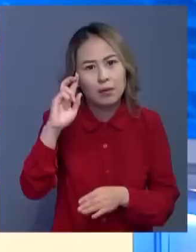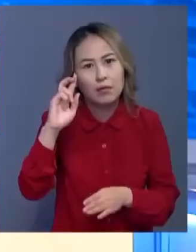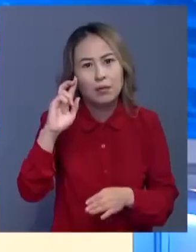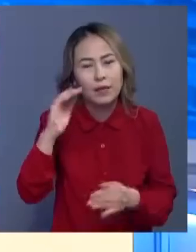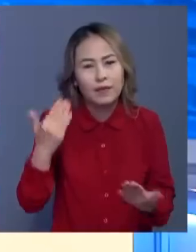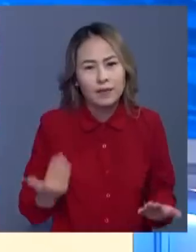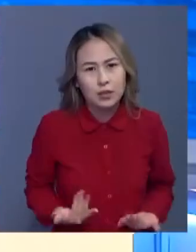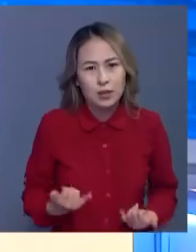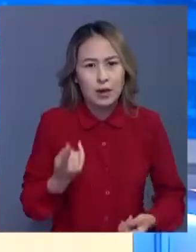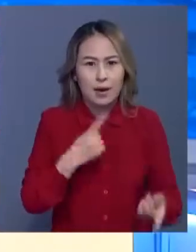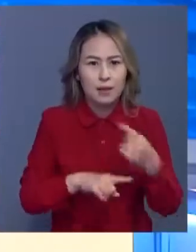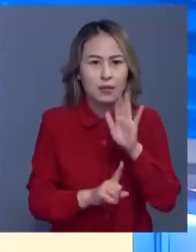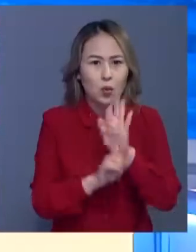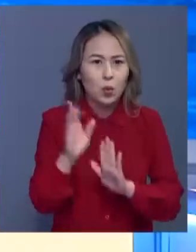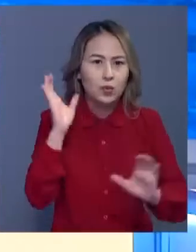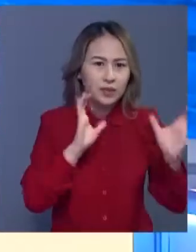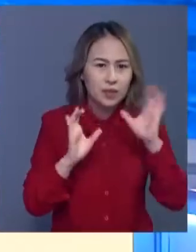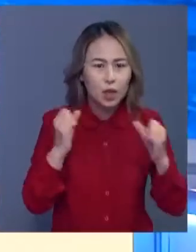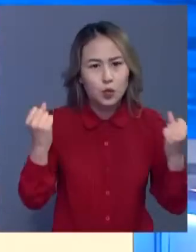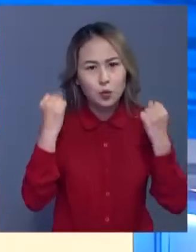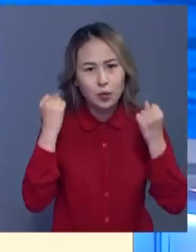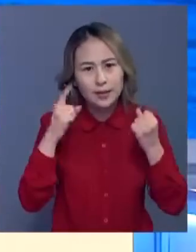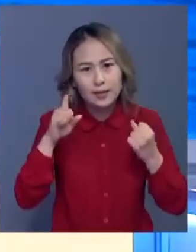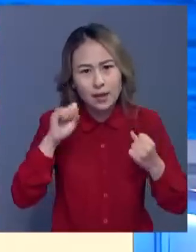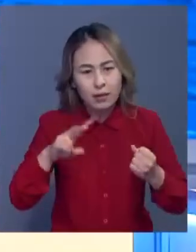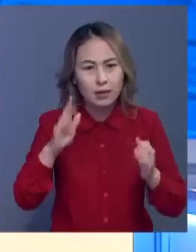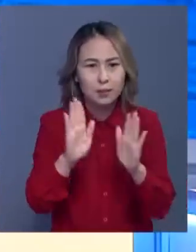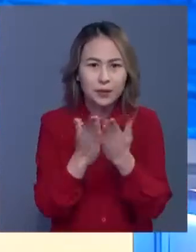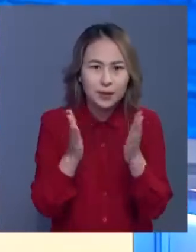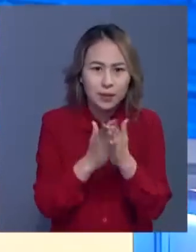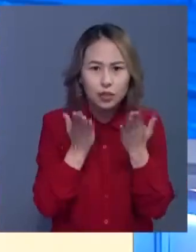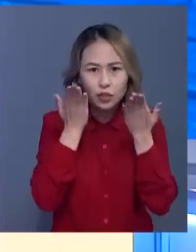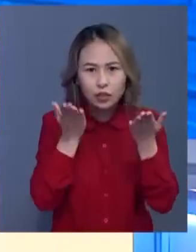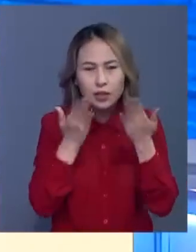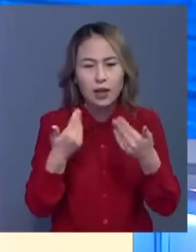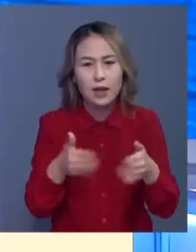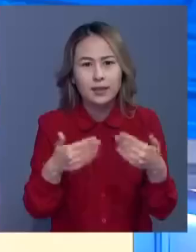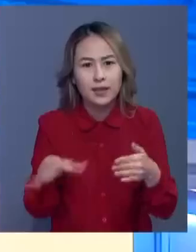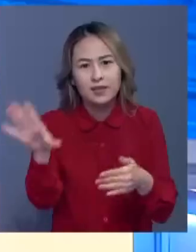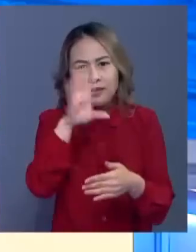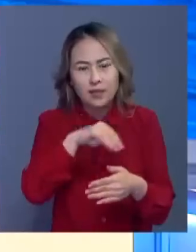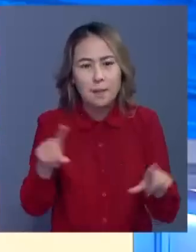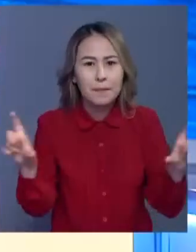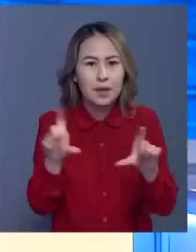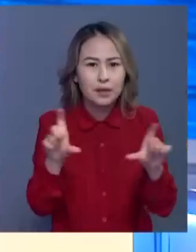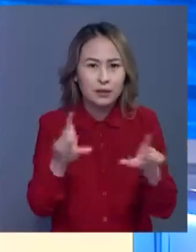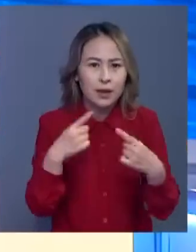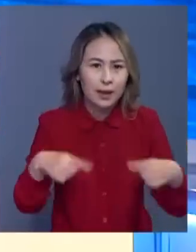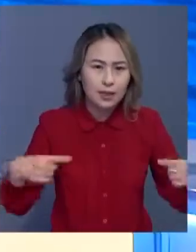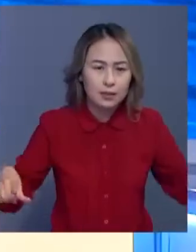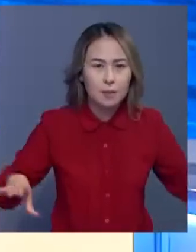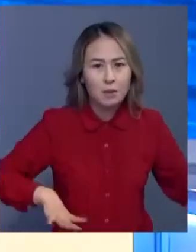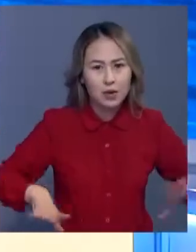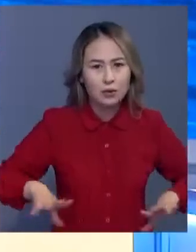қалыпты өмірге қайта орала бастады. Университеттер, спорттық залдар мен кітапханалар ашылған. Ал осыған дейін гипермаркеттер